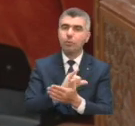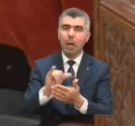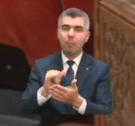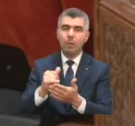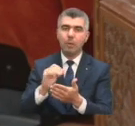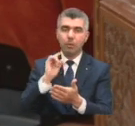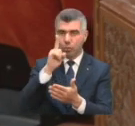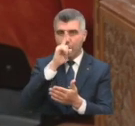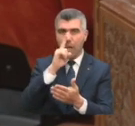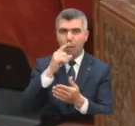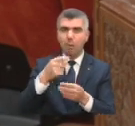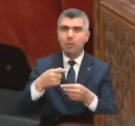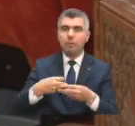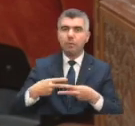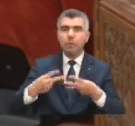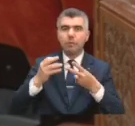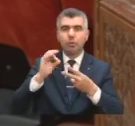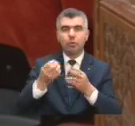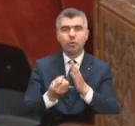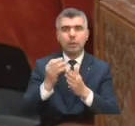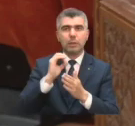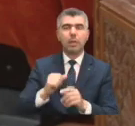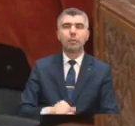بدات المنح في التكوين المهني. وشكرا.